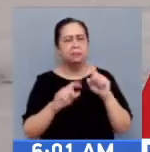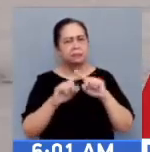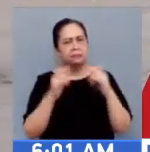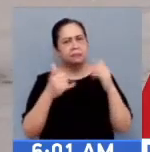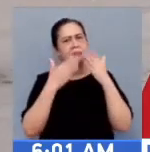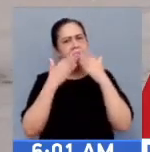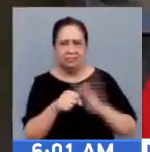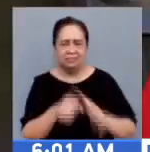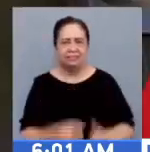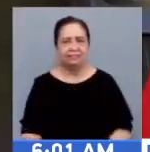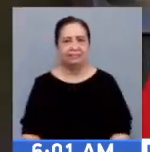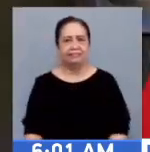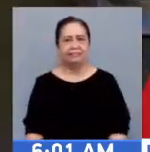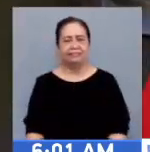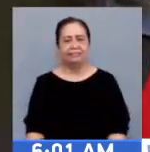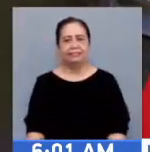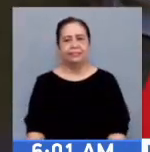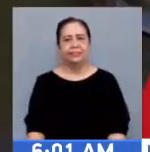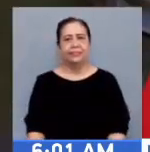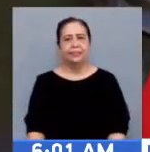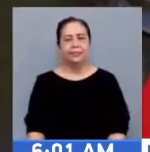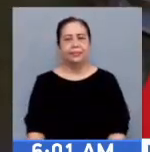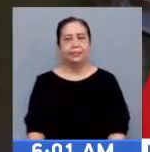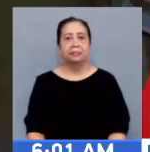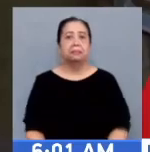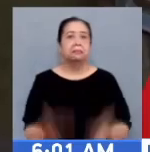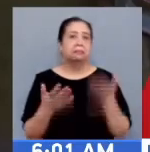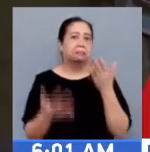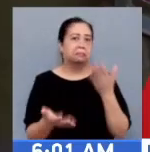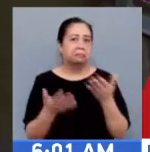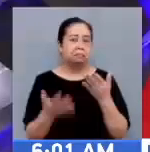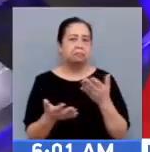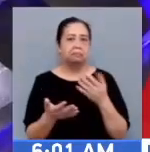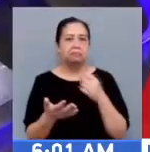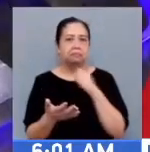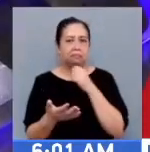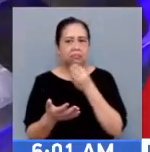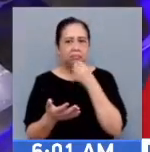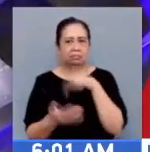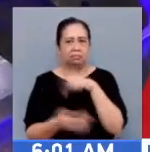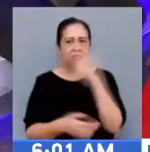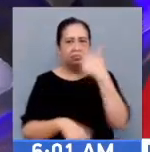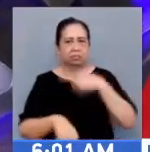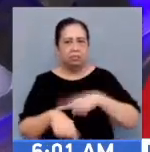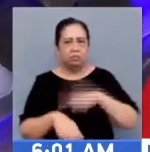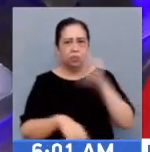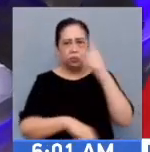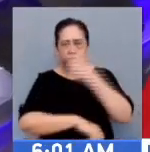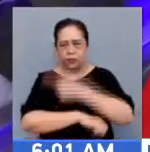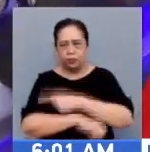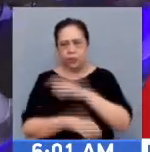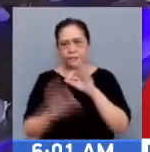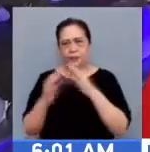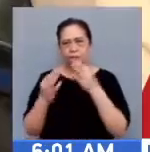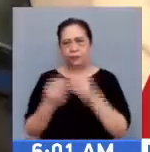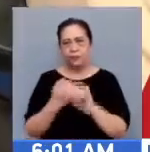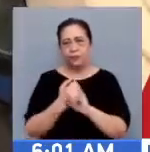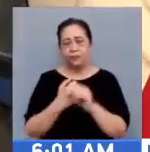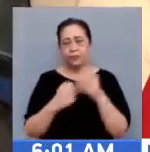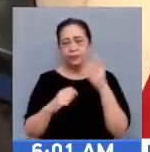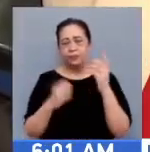na kulang pa rin daw ang pito. Baka raw hindi na makakain ng tatlong beses sa isang araw ang pamilya ng jeepney driver na si